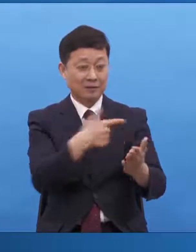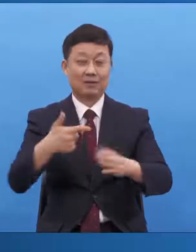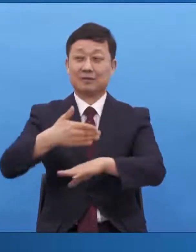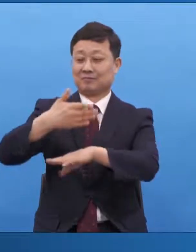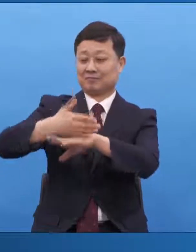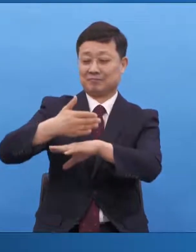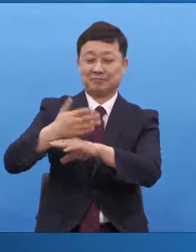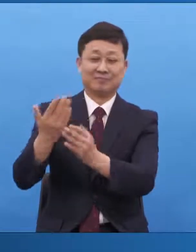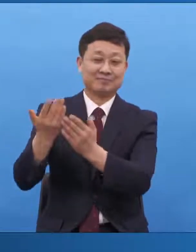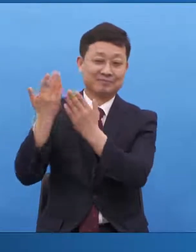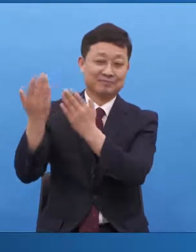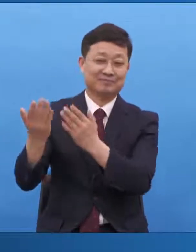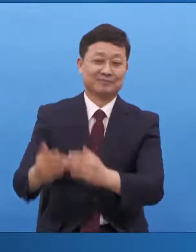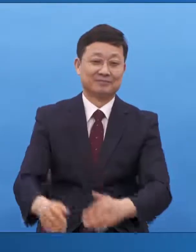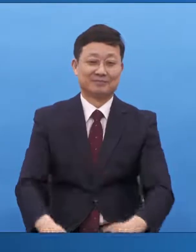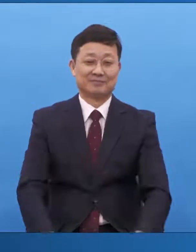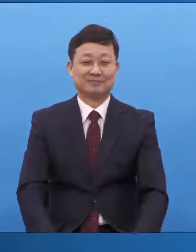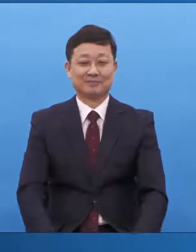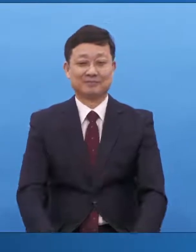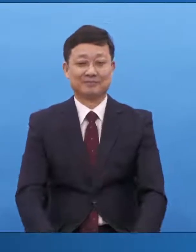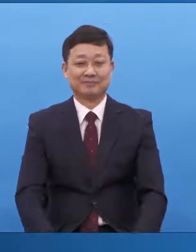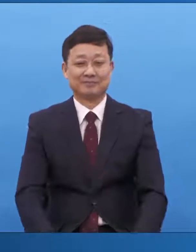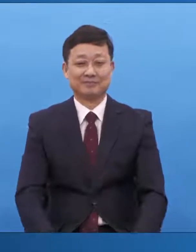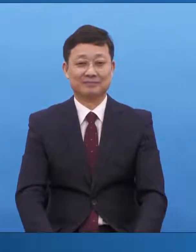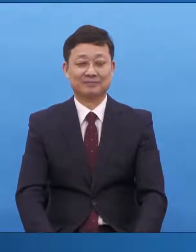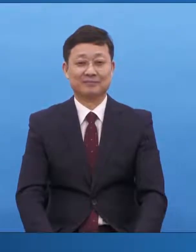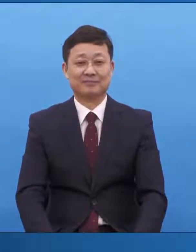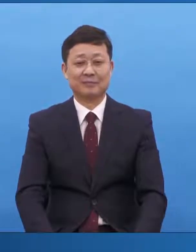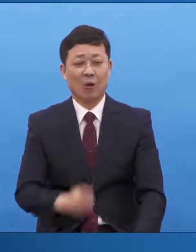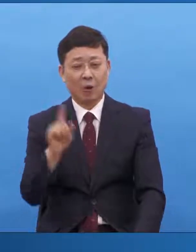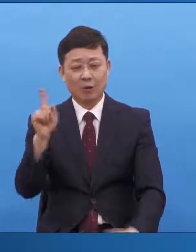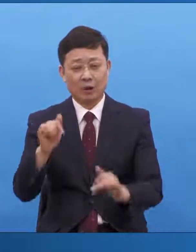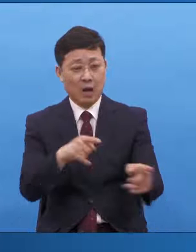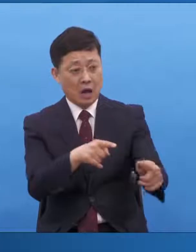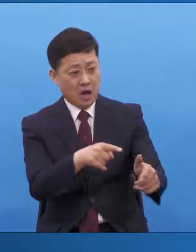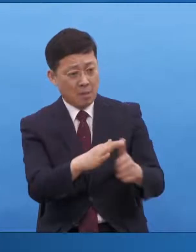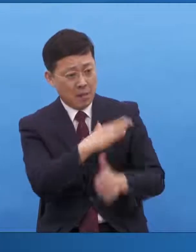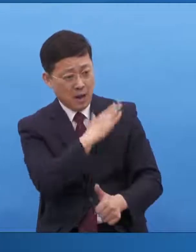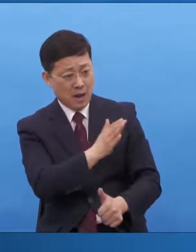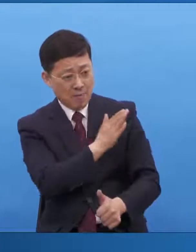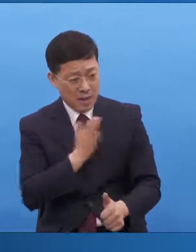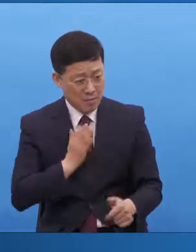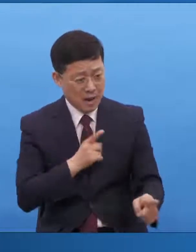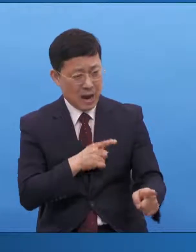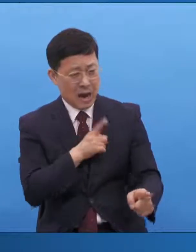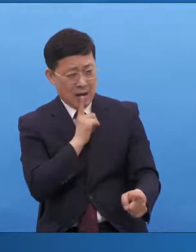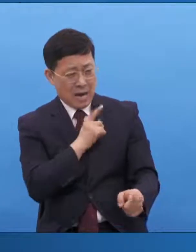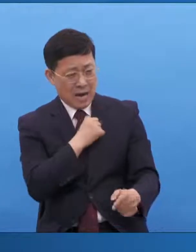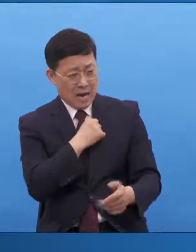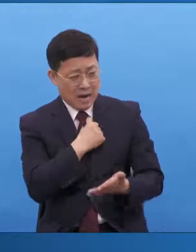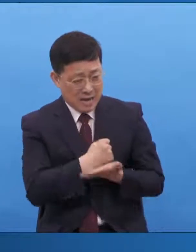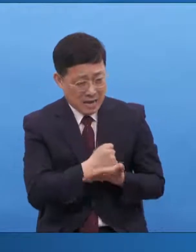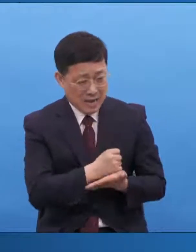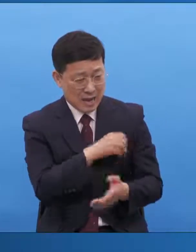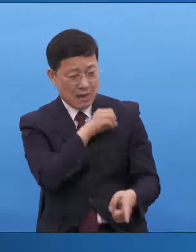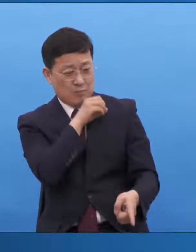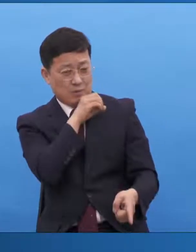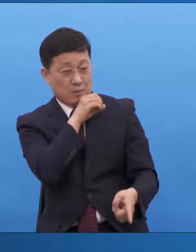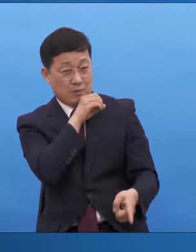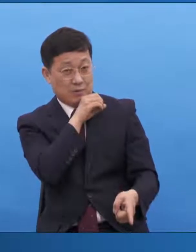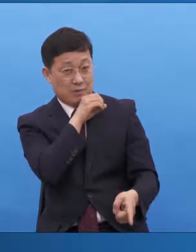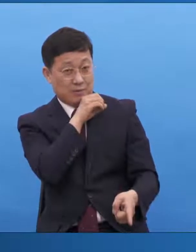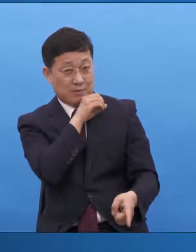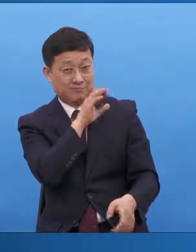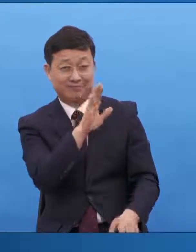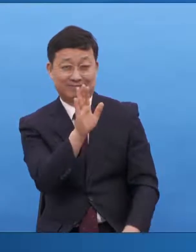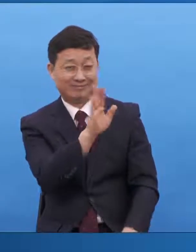that. 어떤 사람, 저 인간이 나를 배신할 수 있냐 막 단식하는데 기도하는 사람은 아 저럴 수